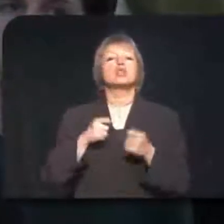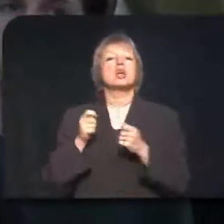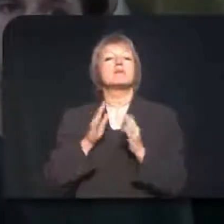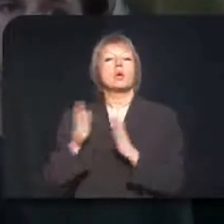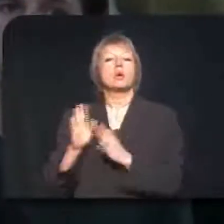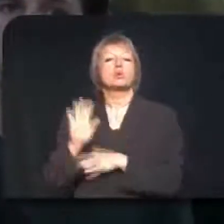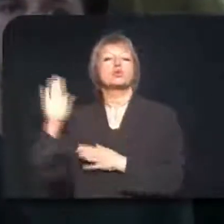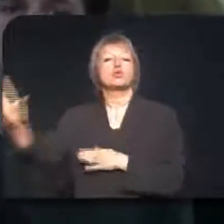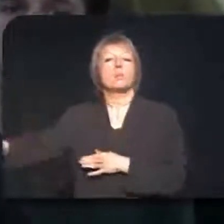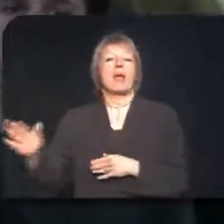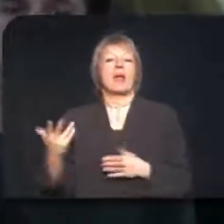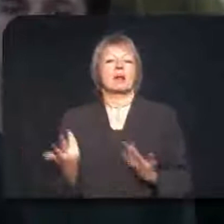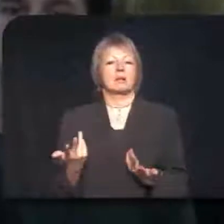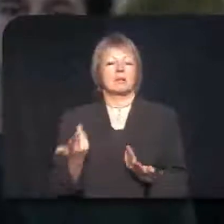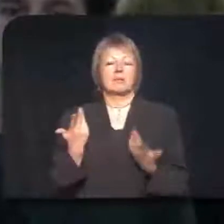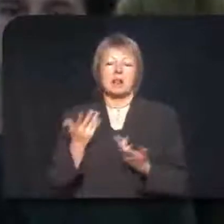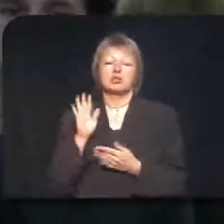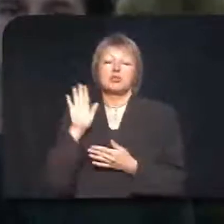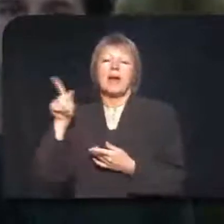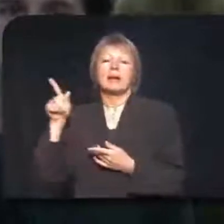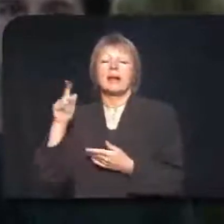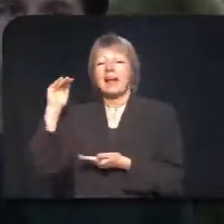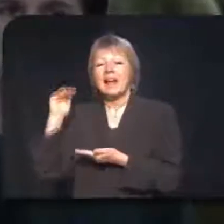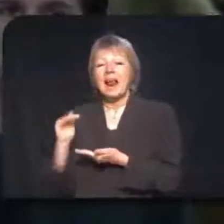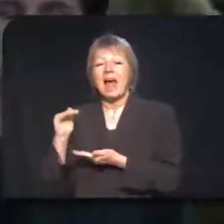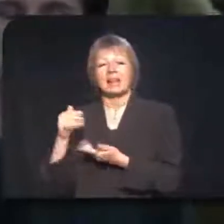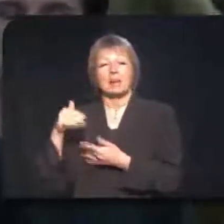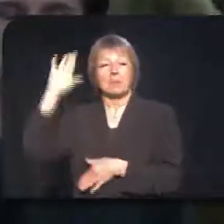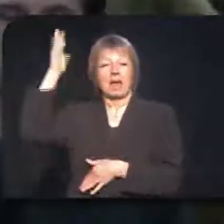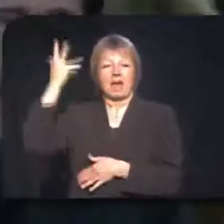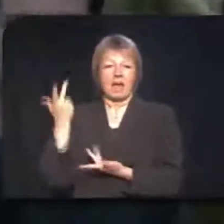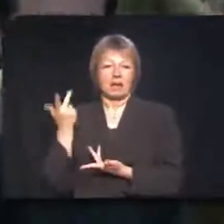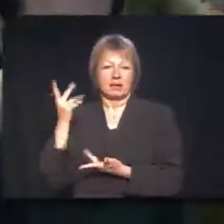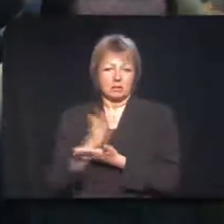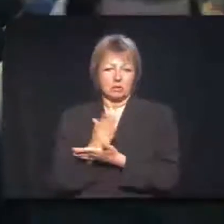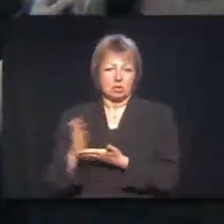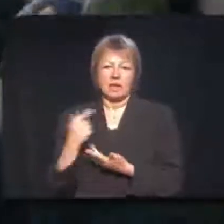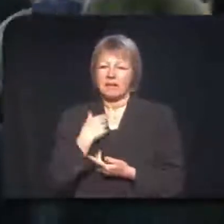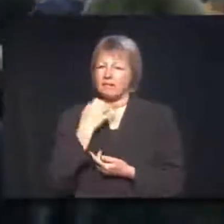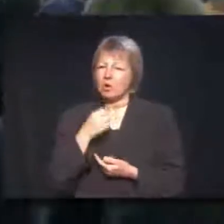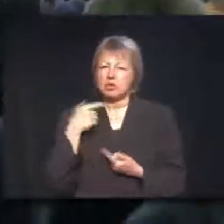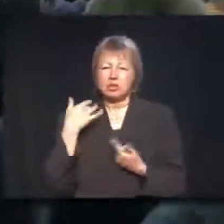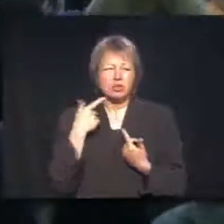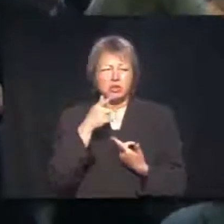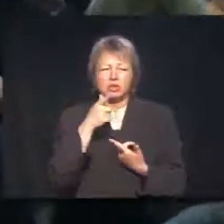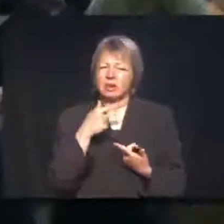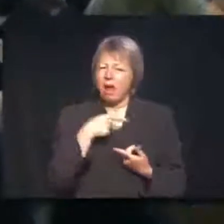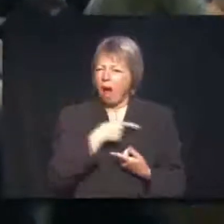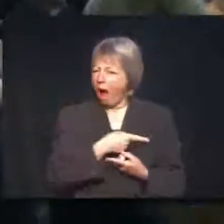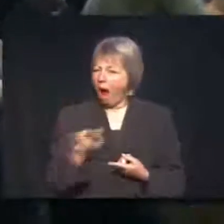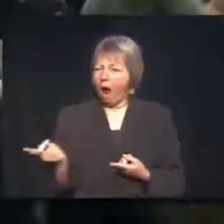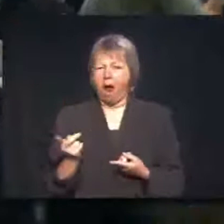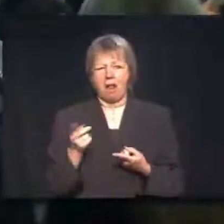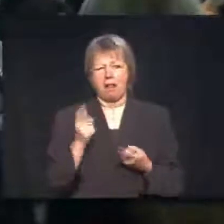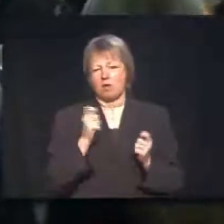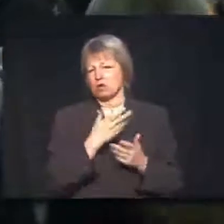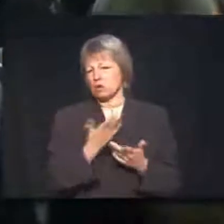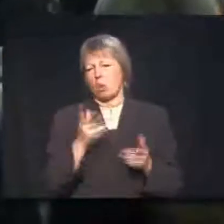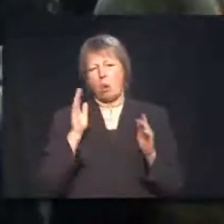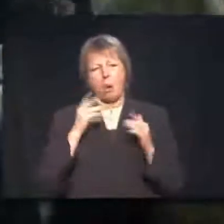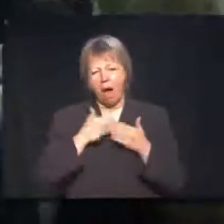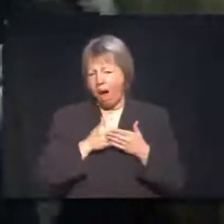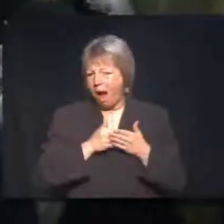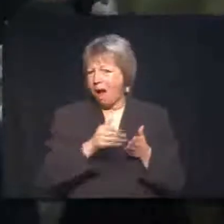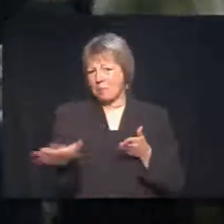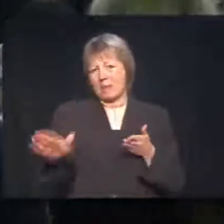entscheiden wir später sogar mit einer kleineren Mehrheit und ich möchte euch bitten all diese Vorschläge abzulehnen denn der Teufel liegt im Detail und solange